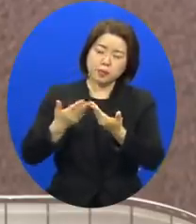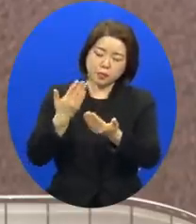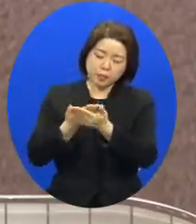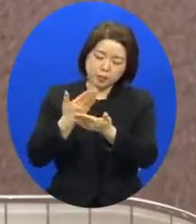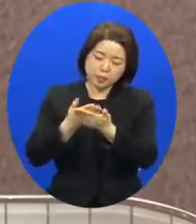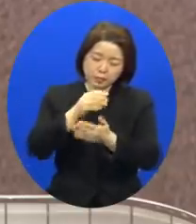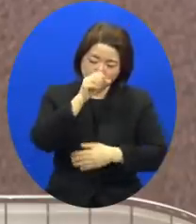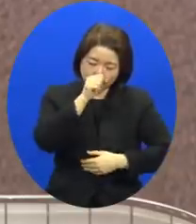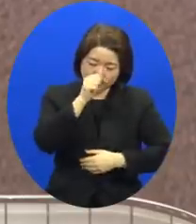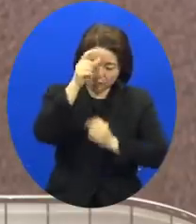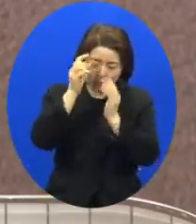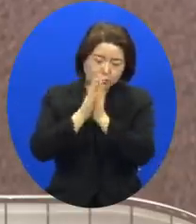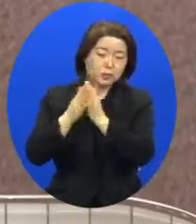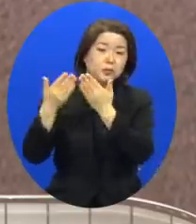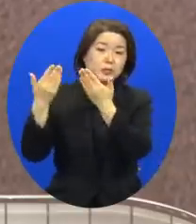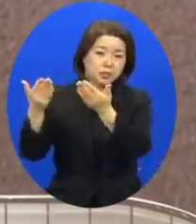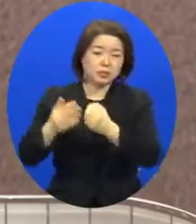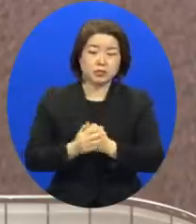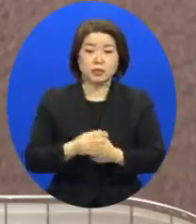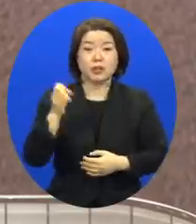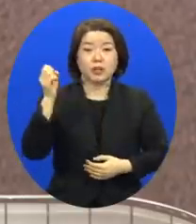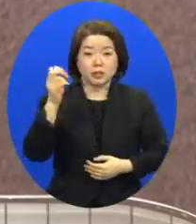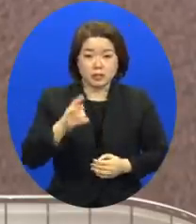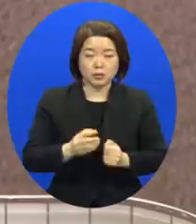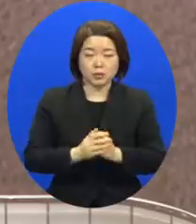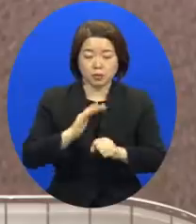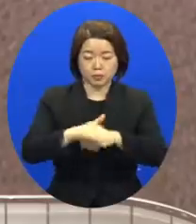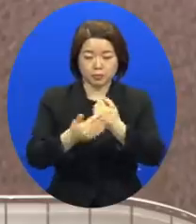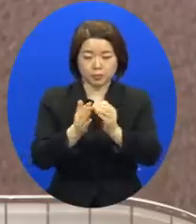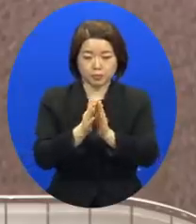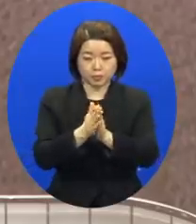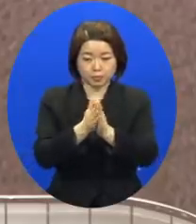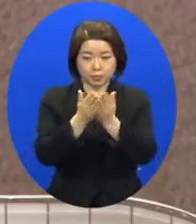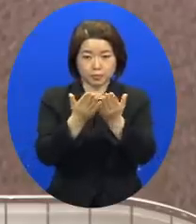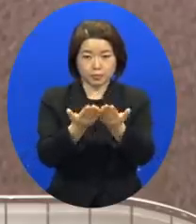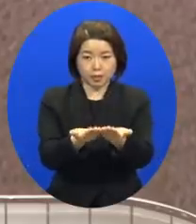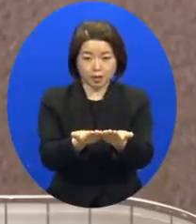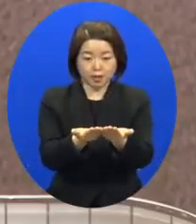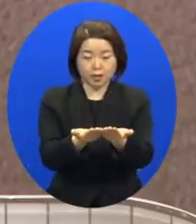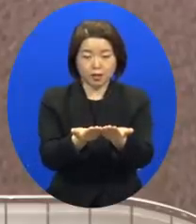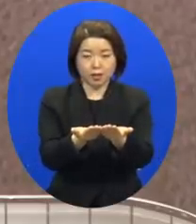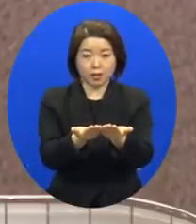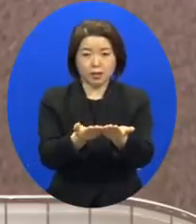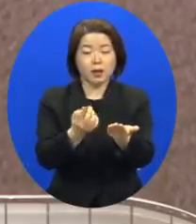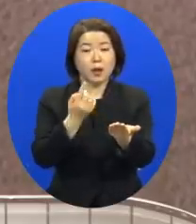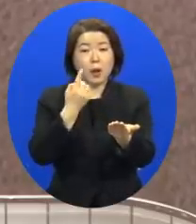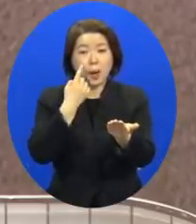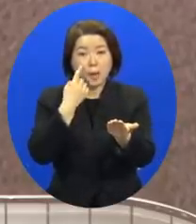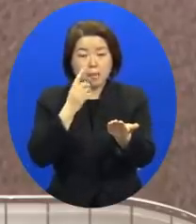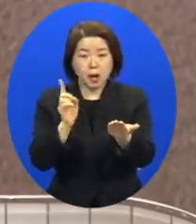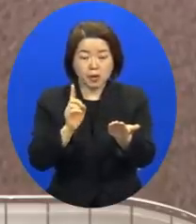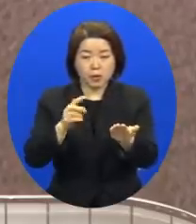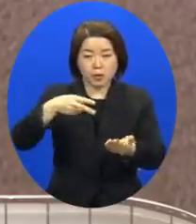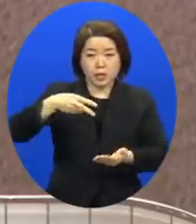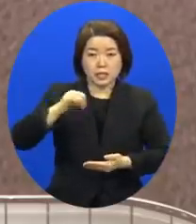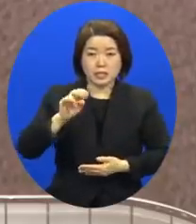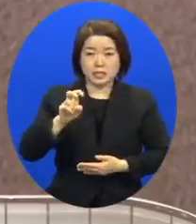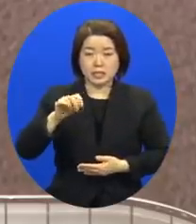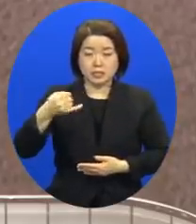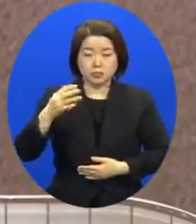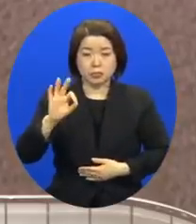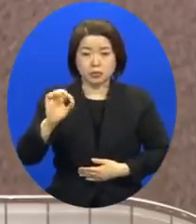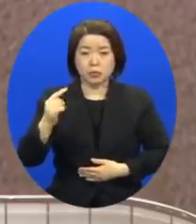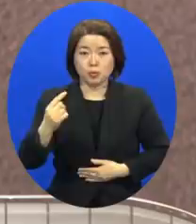하고 기도하였다 그리고 성경을 펼쳤던 이 바로 시몬 이라는 구레네